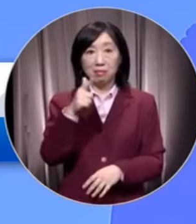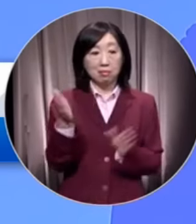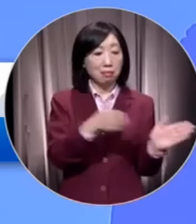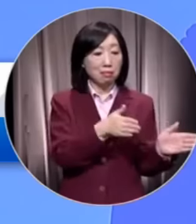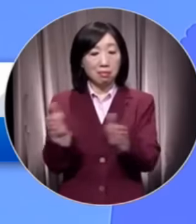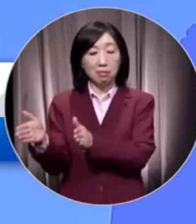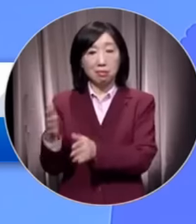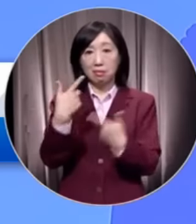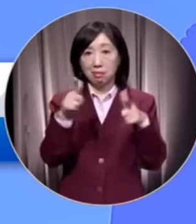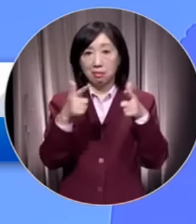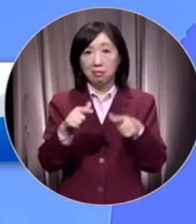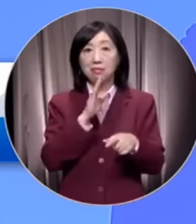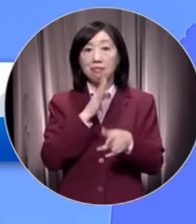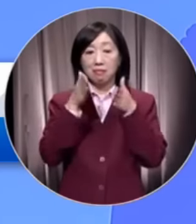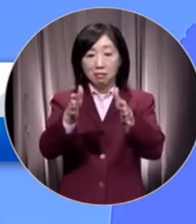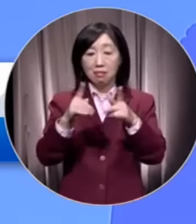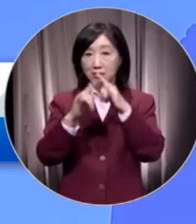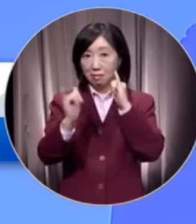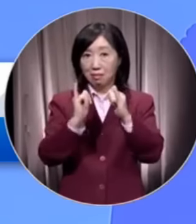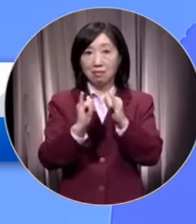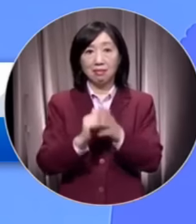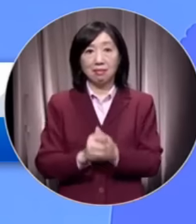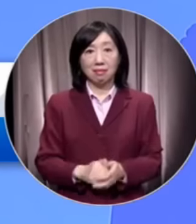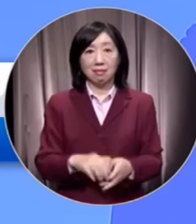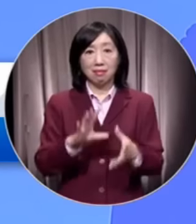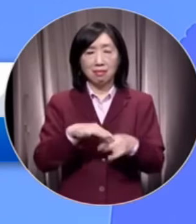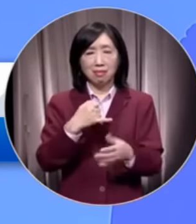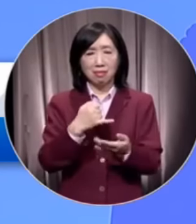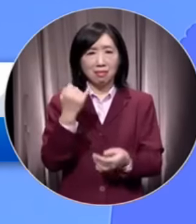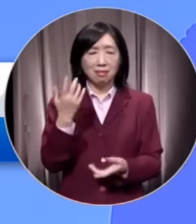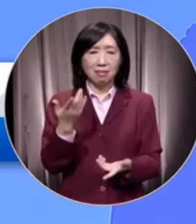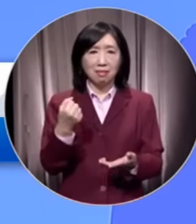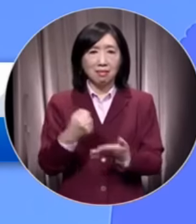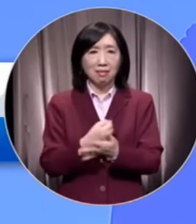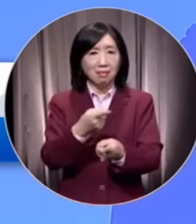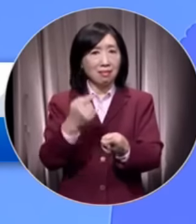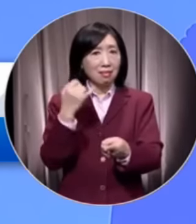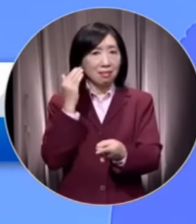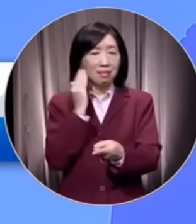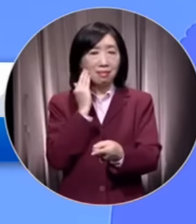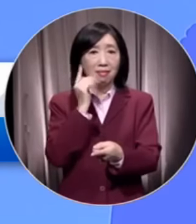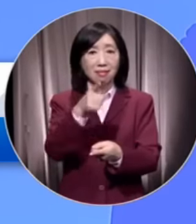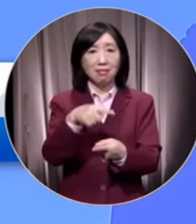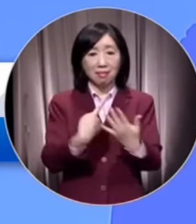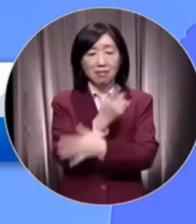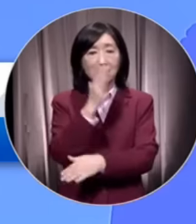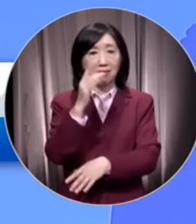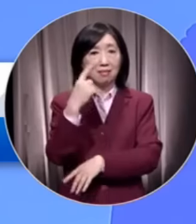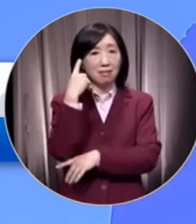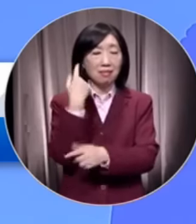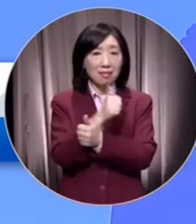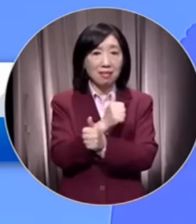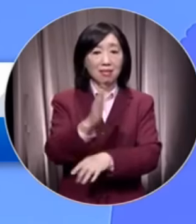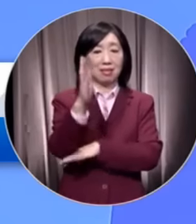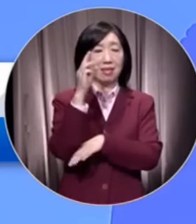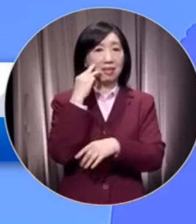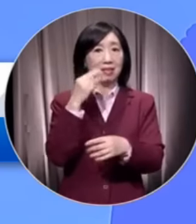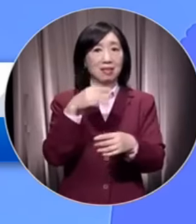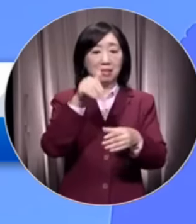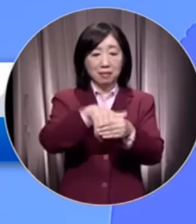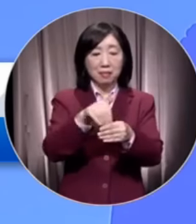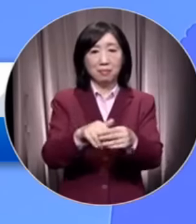党，它是为了全民。只可惜在这个过程当中，你考虑的只是政治，只是选举，